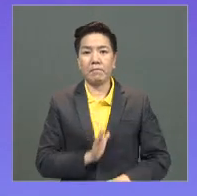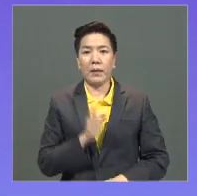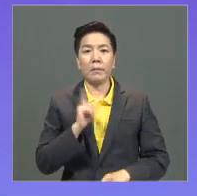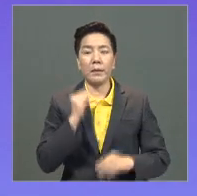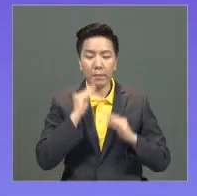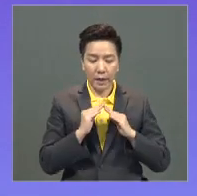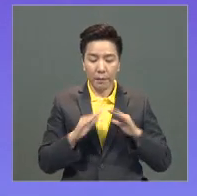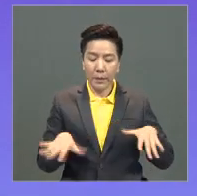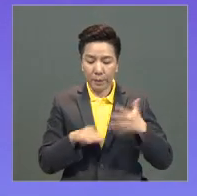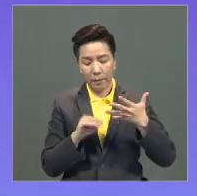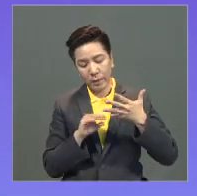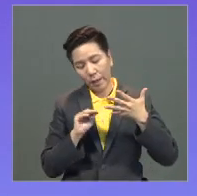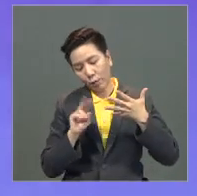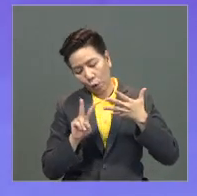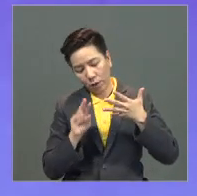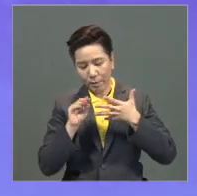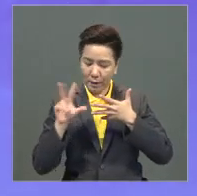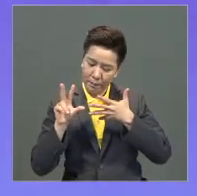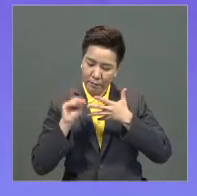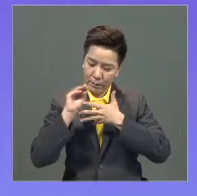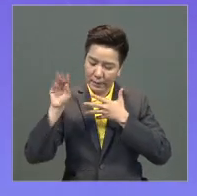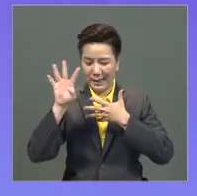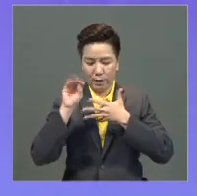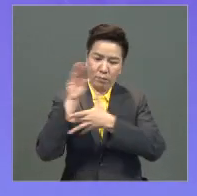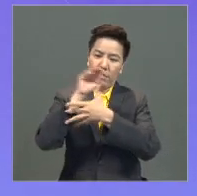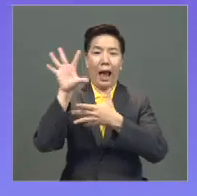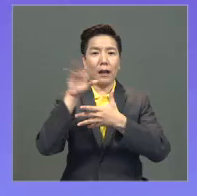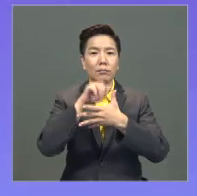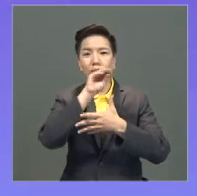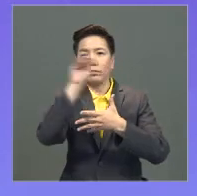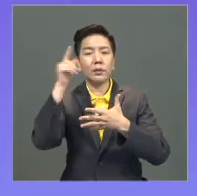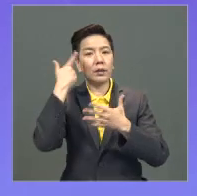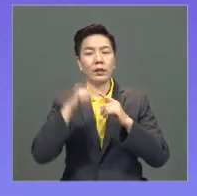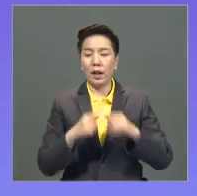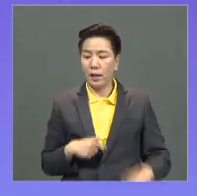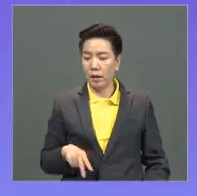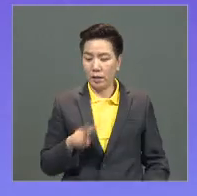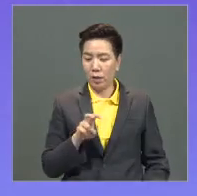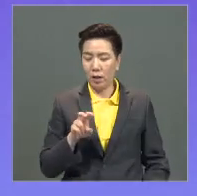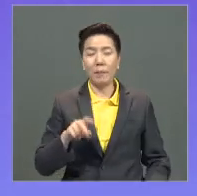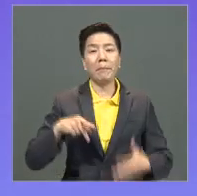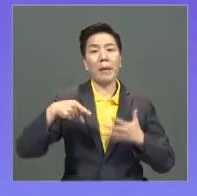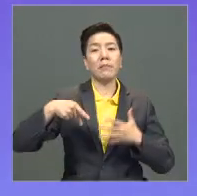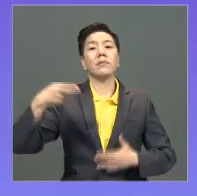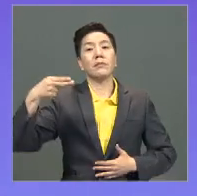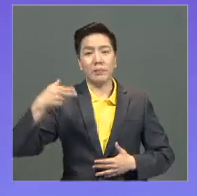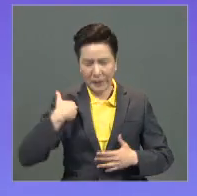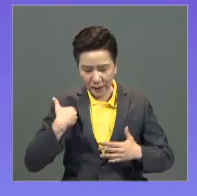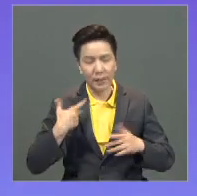จะมีโรงแรมแบบระดับไหนก็อย่างนั้นค่ะอย่าทำการบ้านให้ทำการบ้านก็ต้องมาเล่าให้คุณผู้ชมฟังคือต้องรู้ว่ามีโรงแรมไหนแบบไหนที่เข้ามาเข้าร่วมโครงการนี้บ้างปรากฏว่าโรงแรมระดับตั้งแต่เป็นโฮมสเตย์2ดาว 3ดาว 4ดาว 5ด่านนี้หมด 100 400500